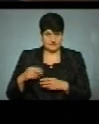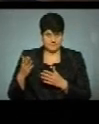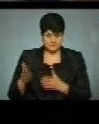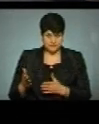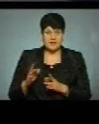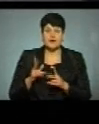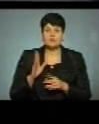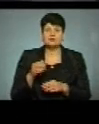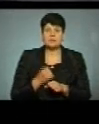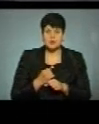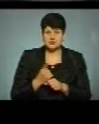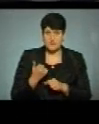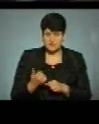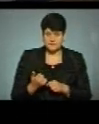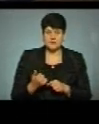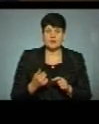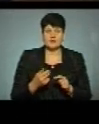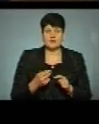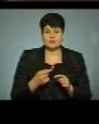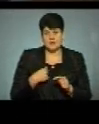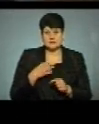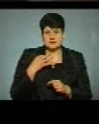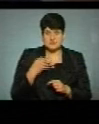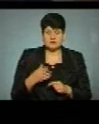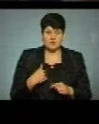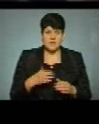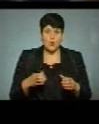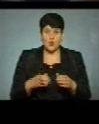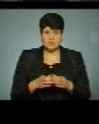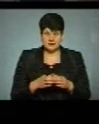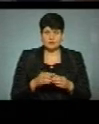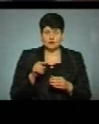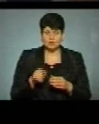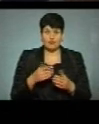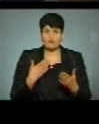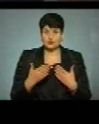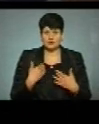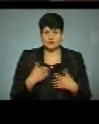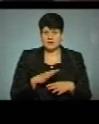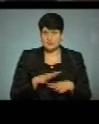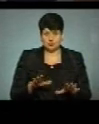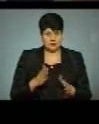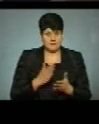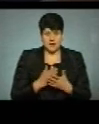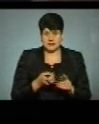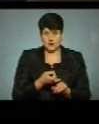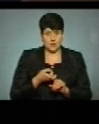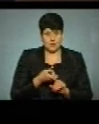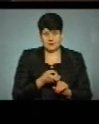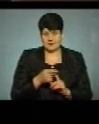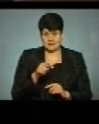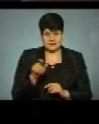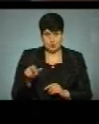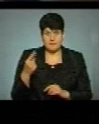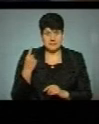як він буде працювати. І я сказав, що мій колектив до того відношення не буде ніякого мати, тобто до контактів з тими людьми.